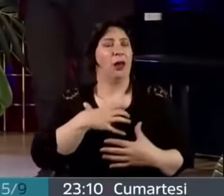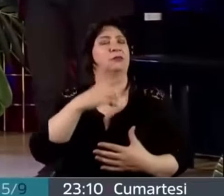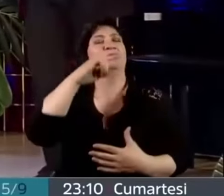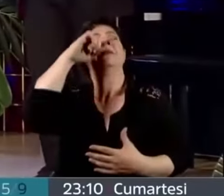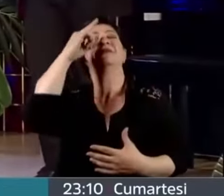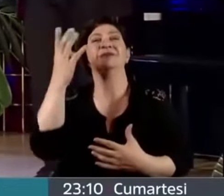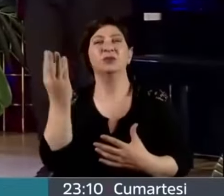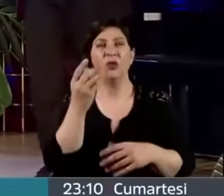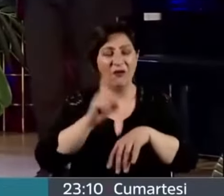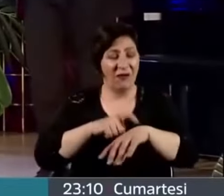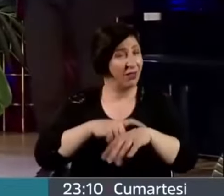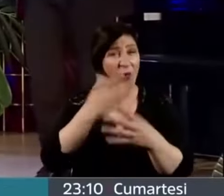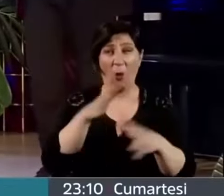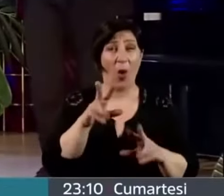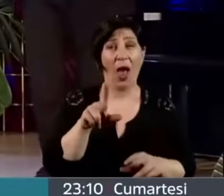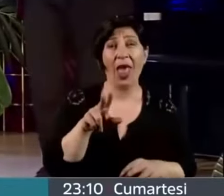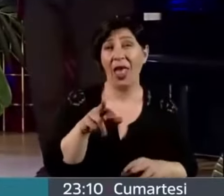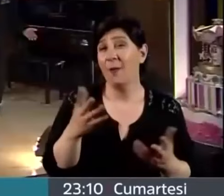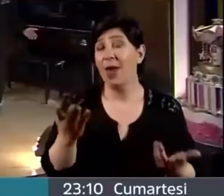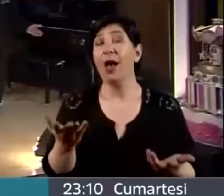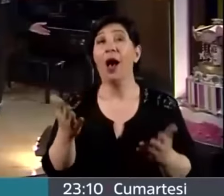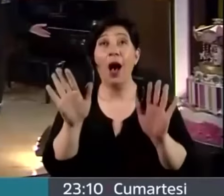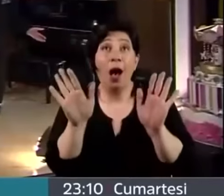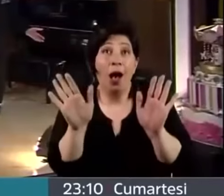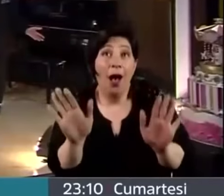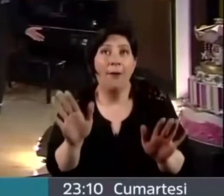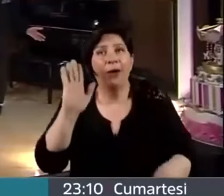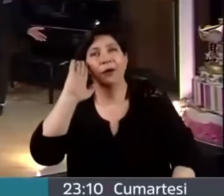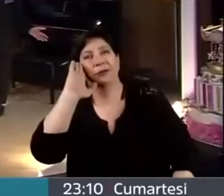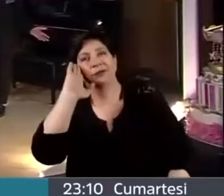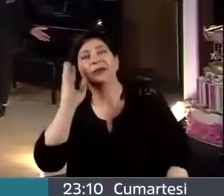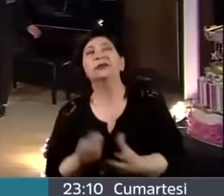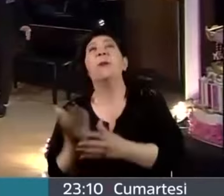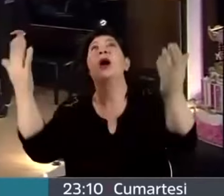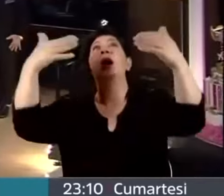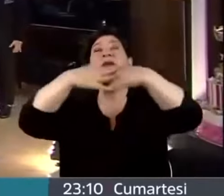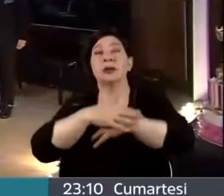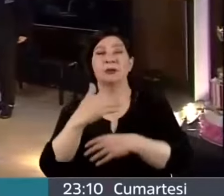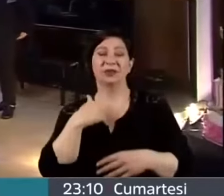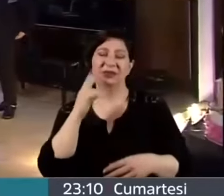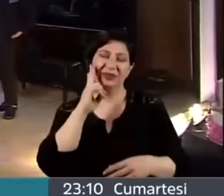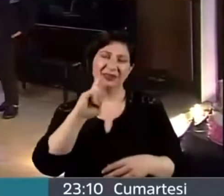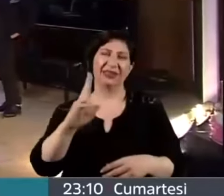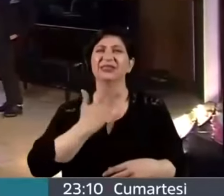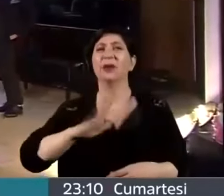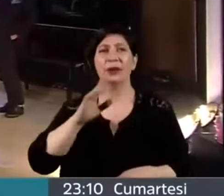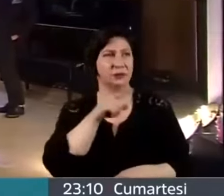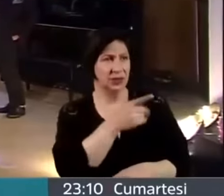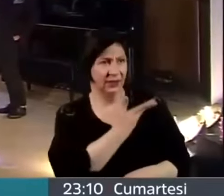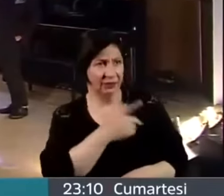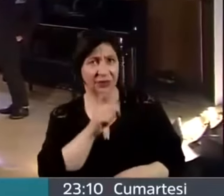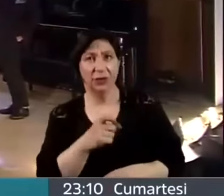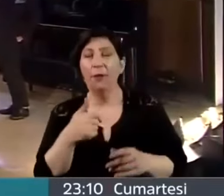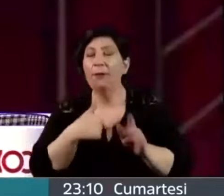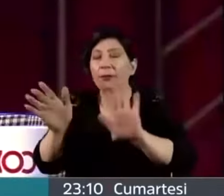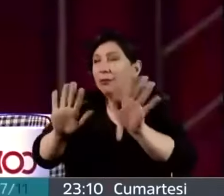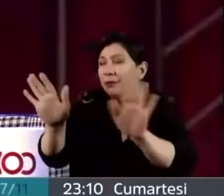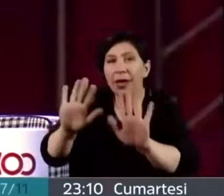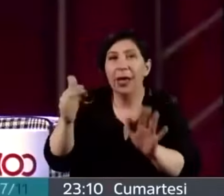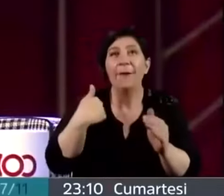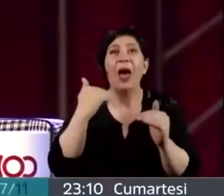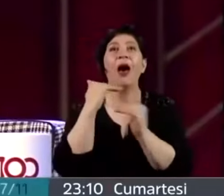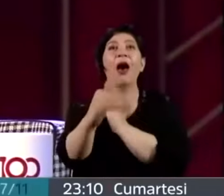o kadar biziler ki yani o kadar vakitleri yok ki. Halbuki yan gelip yatıyorlar sabahtan akşam. Ben zengin sevmem biliyor musun? Sen sever misin? Ya ben de öyle. Ben tam